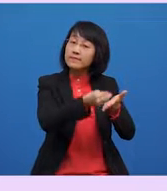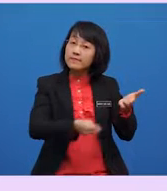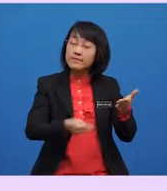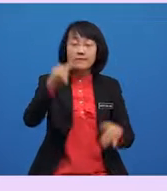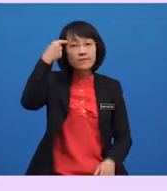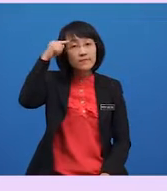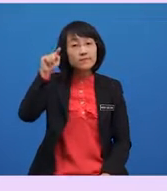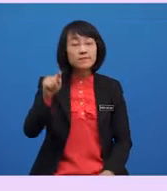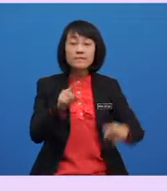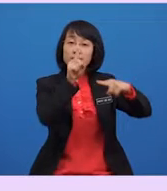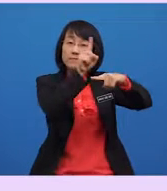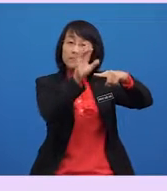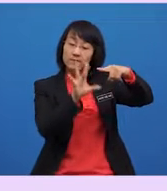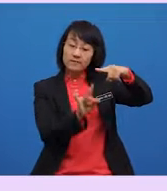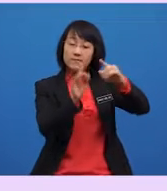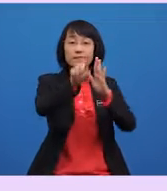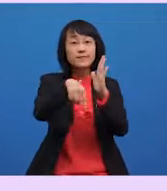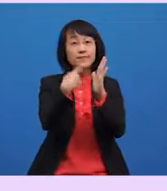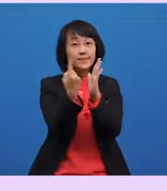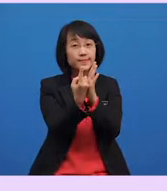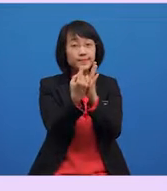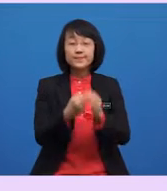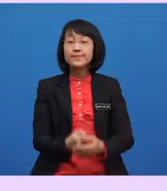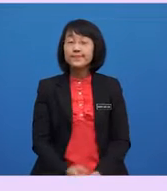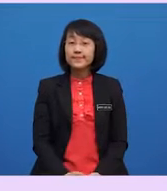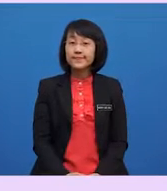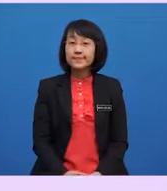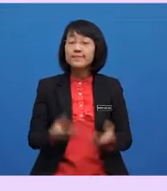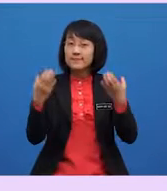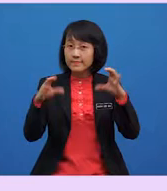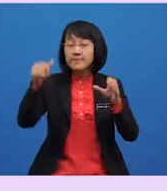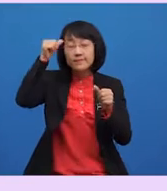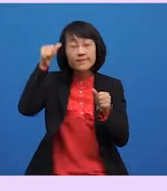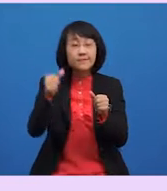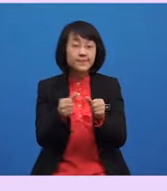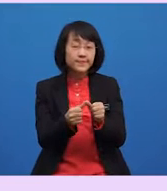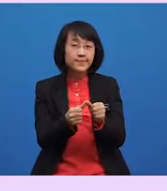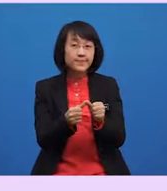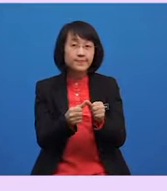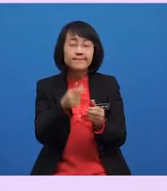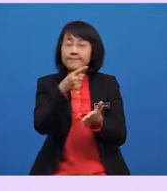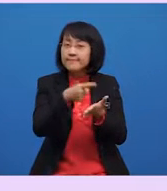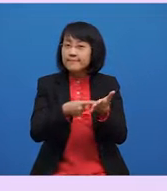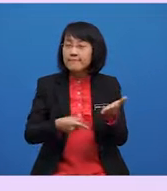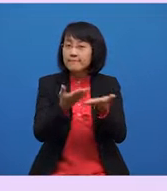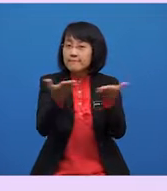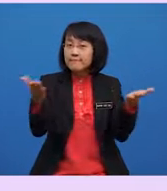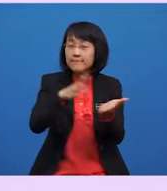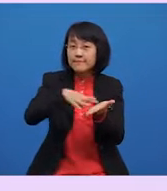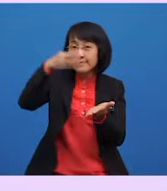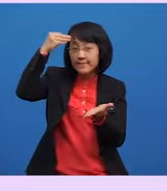bagi 1/8 jam? Cuba ingat semula apa yang kamu